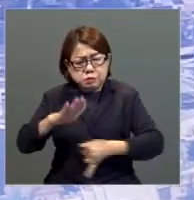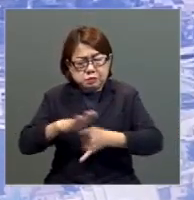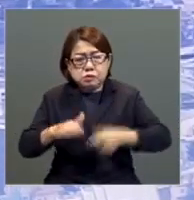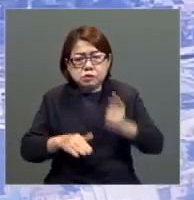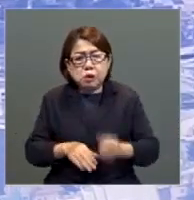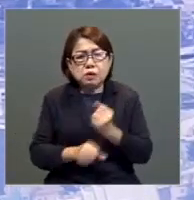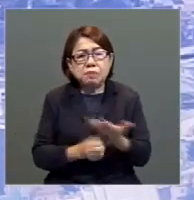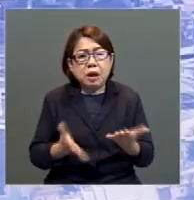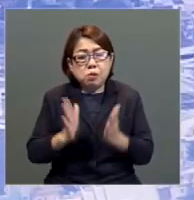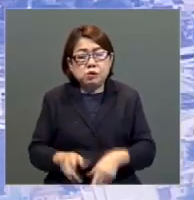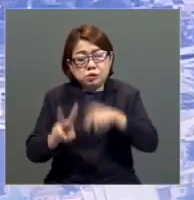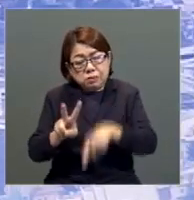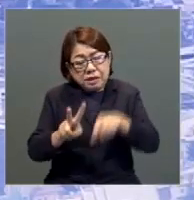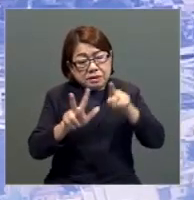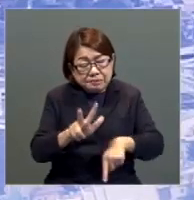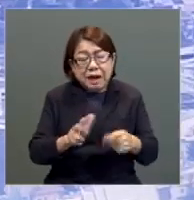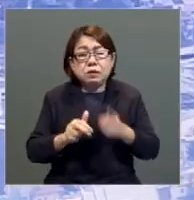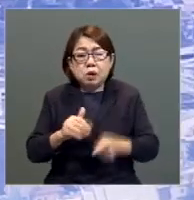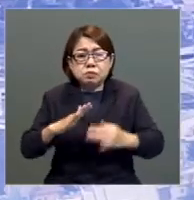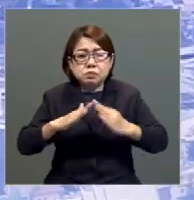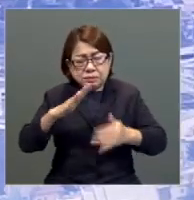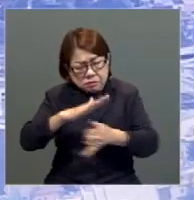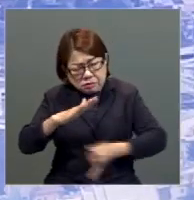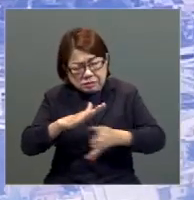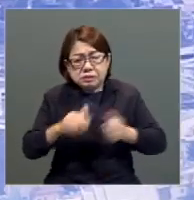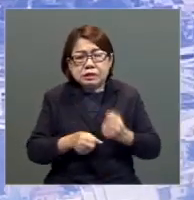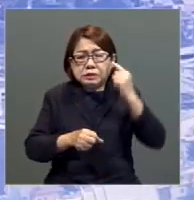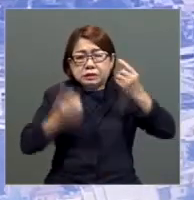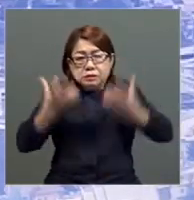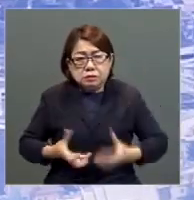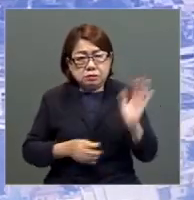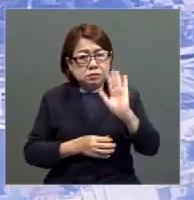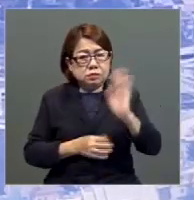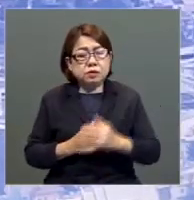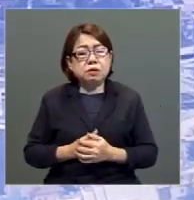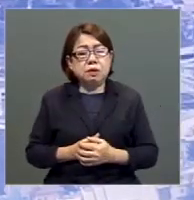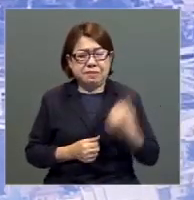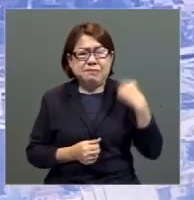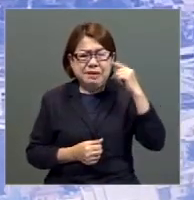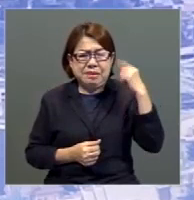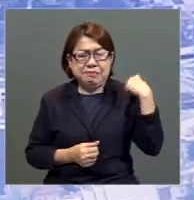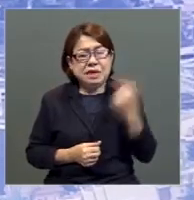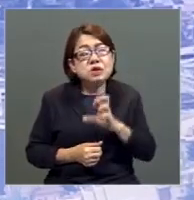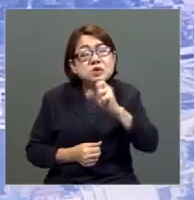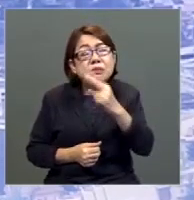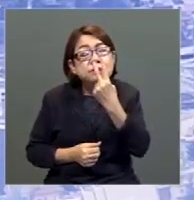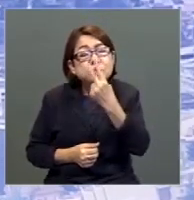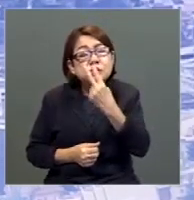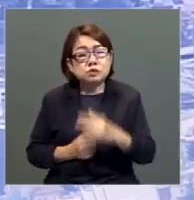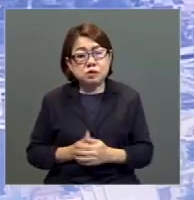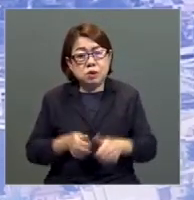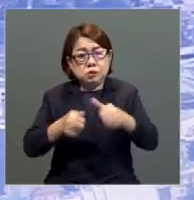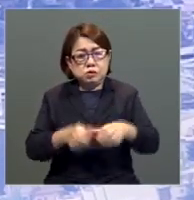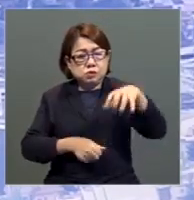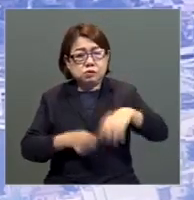ะครับที่เขาจะต้องไม่กังวลเขาจะต้องกังวลวิตกกังวลลองถามดูนะครับอย่างที่เกิดขึ้นที่ทำเนียบของเราในบ